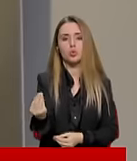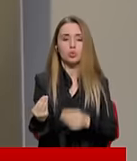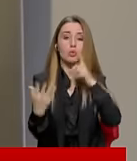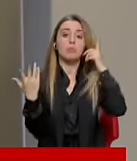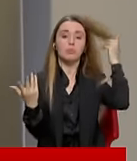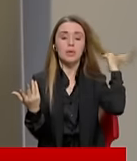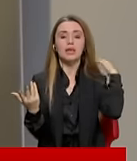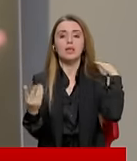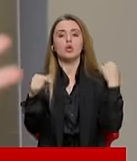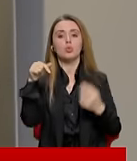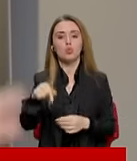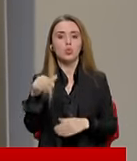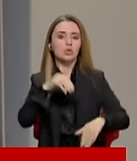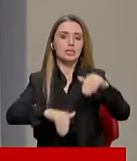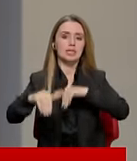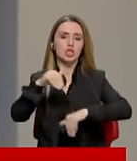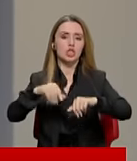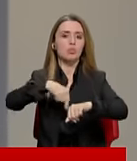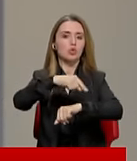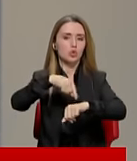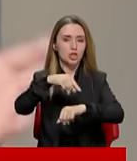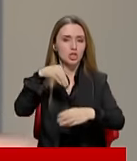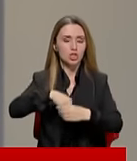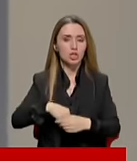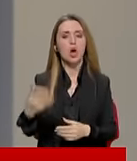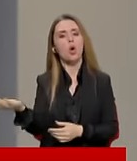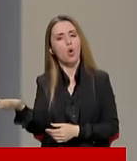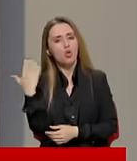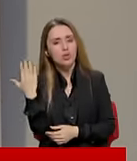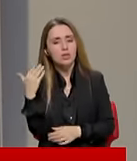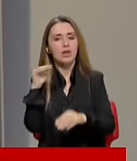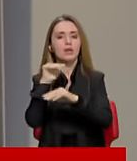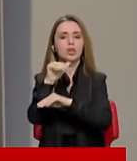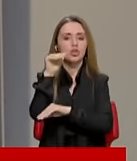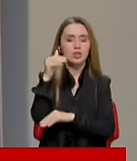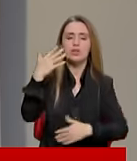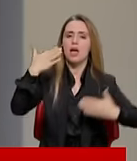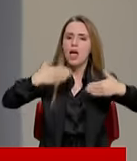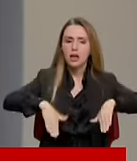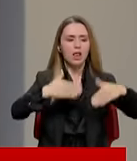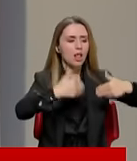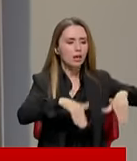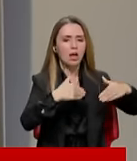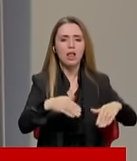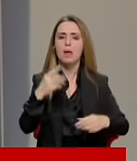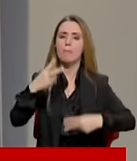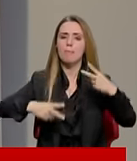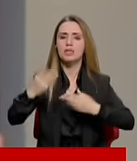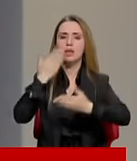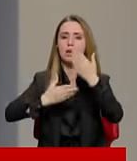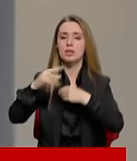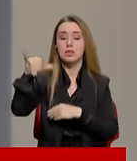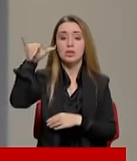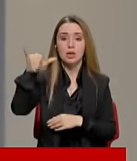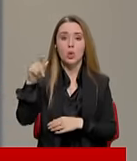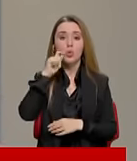Eee Bu bir seçim sürecinde öncesinde yaşadıklarınız engellemeler zaman zaman da anlattınız sizin hakkınıza